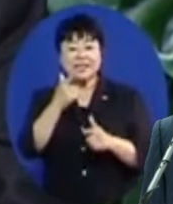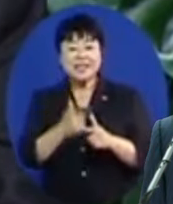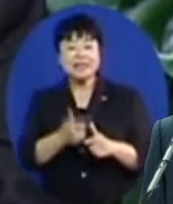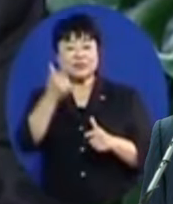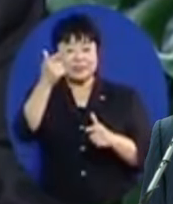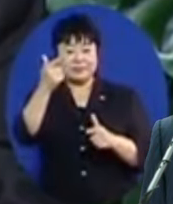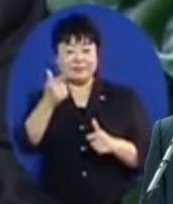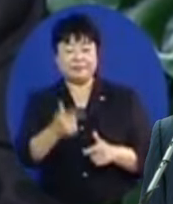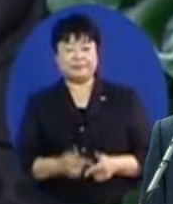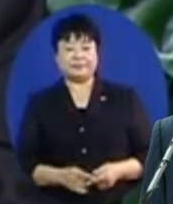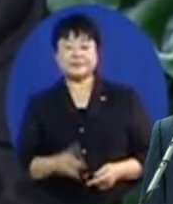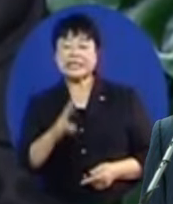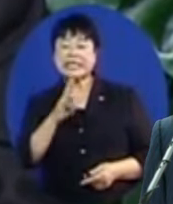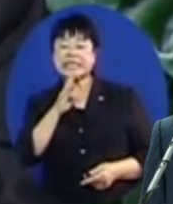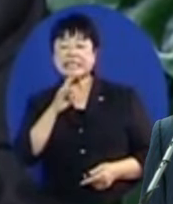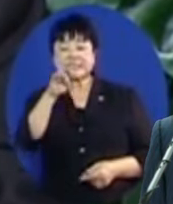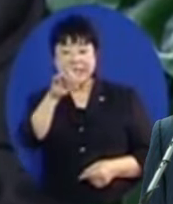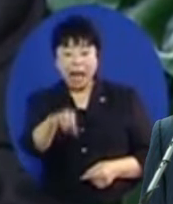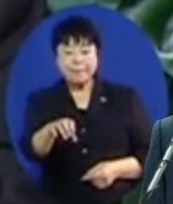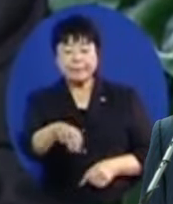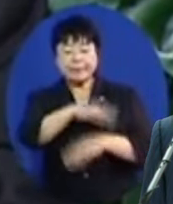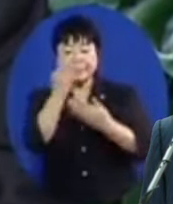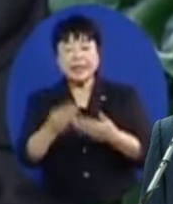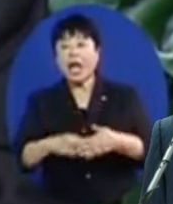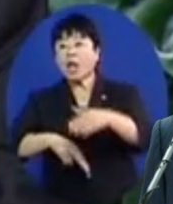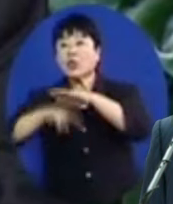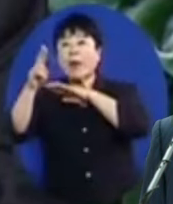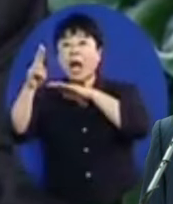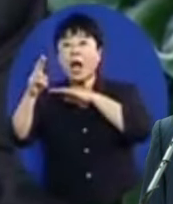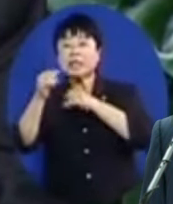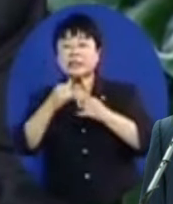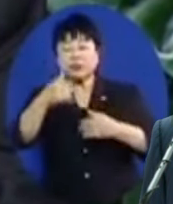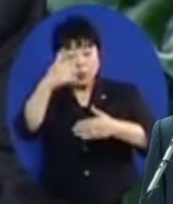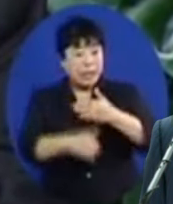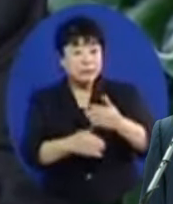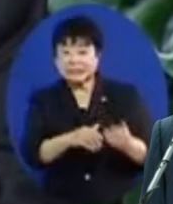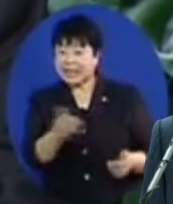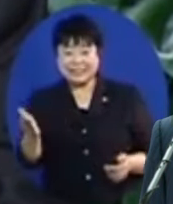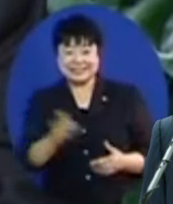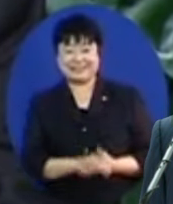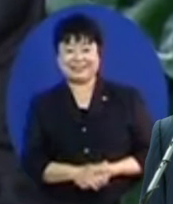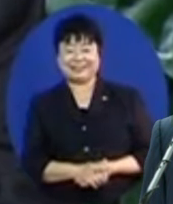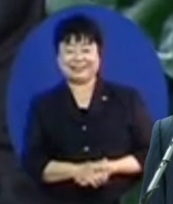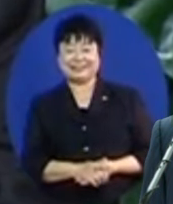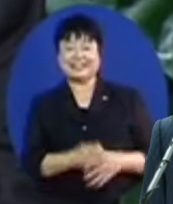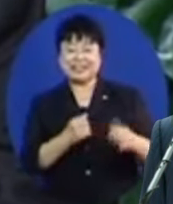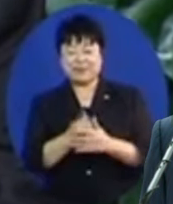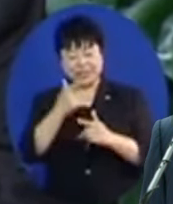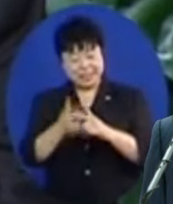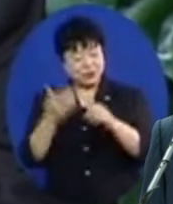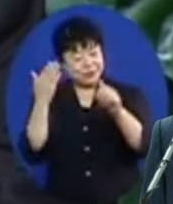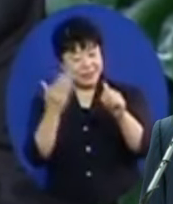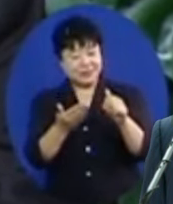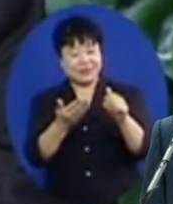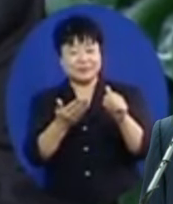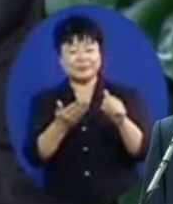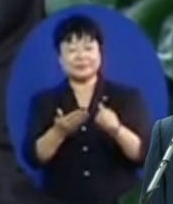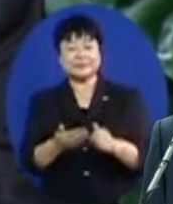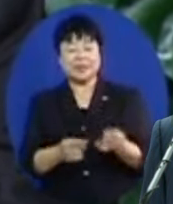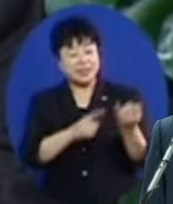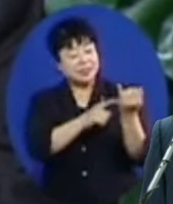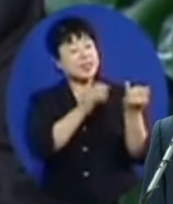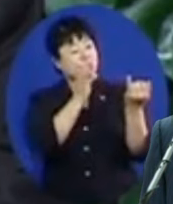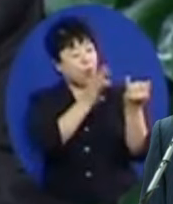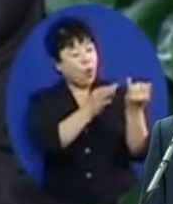예수님 계시 앞에 다 달아나고 한 사람도 남지 않았었습니다. 그래서 예수님께서 그 여자를